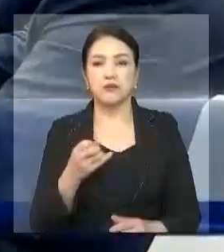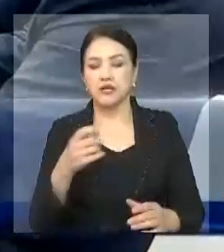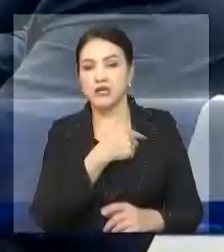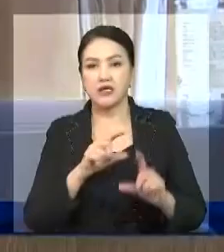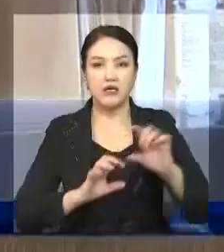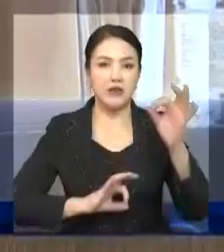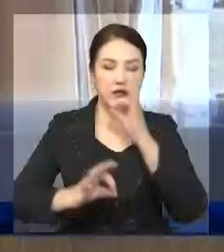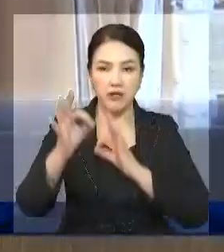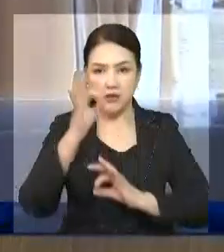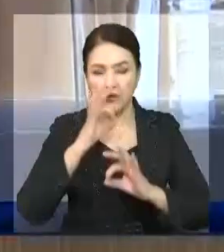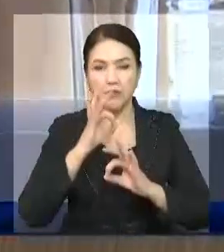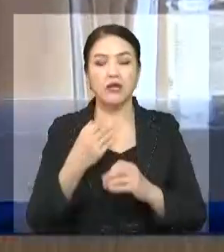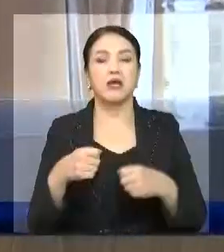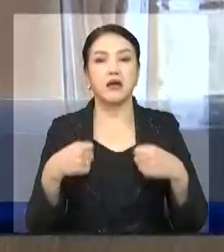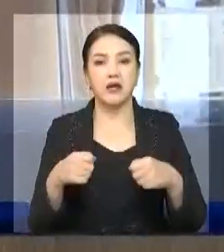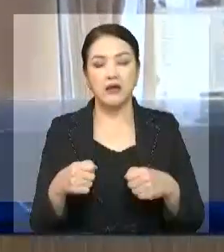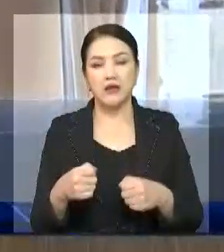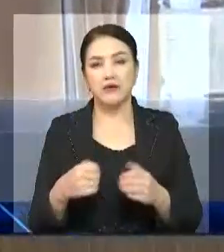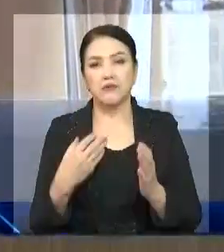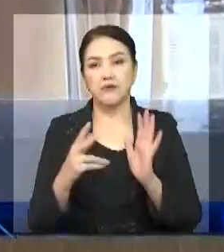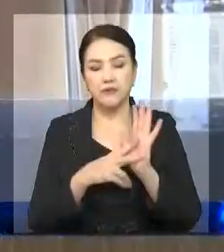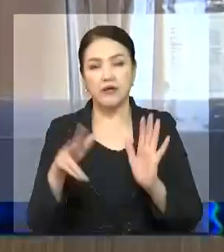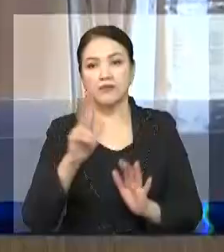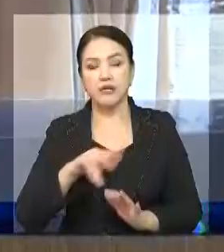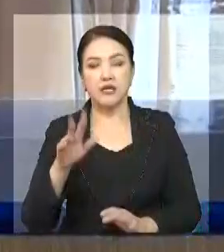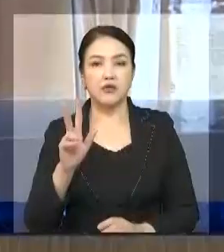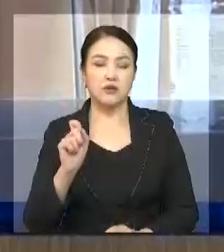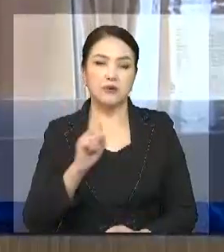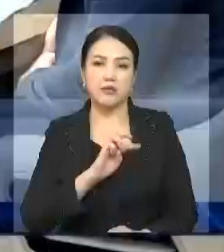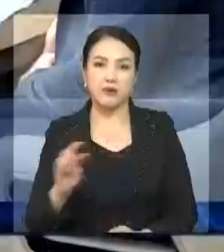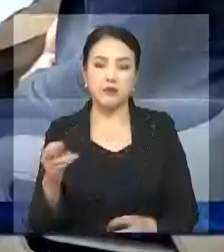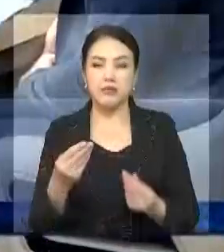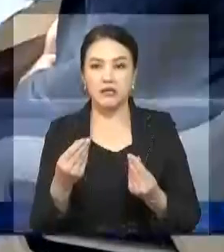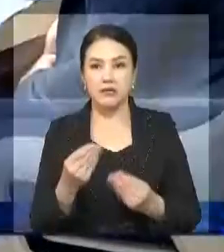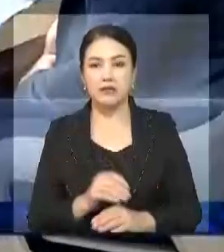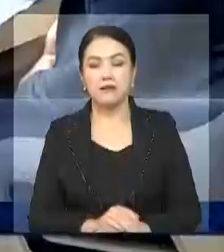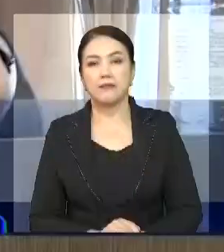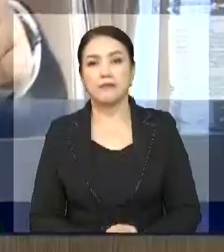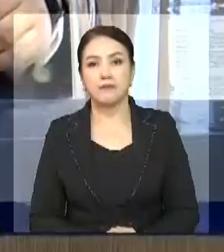региона лекарств и медицинских изделий на сумму свыше 8 миллиардов 100 миллионов тенге.